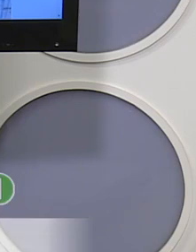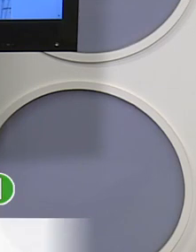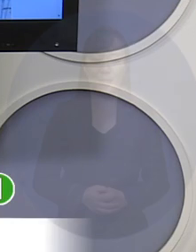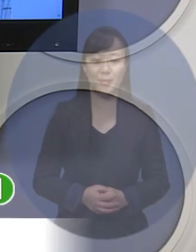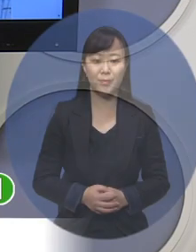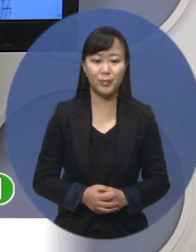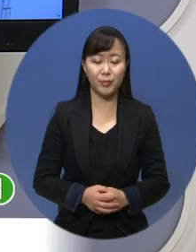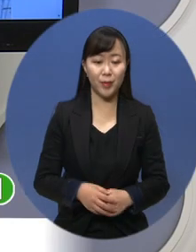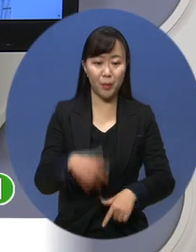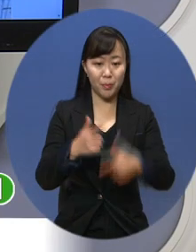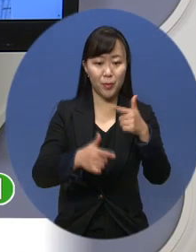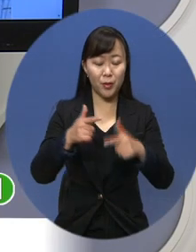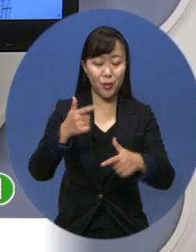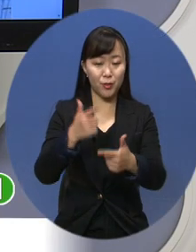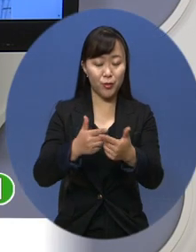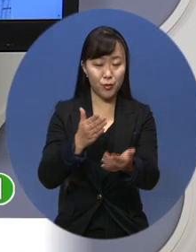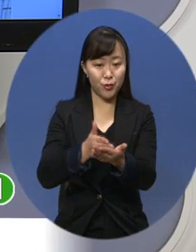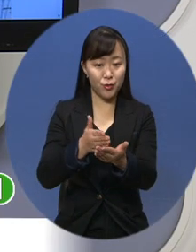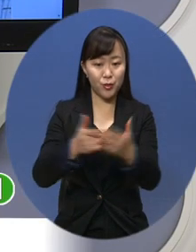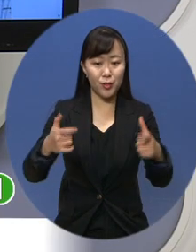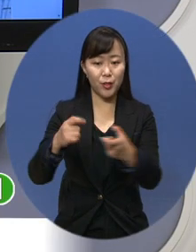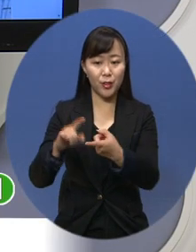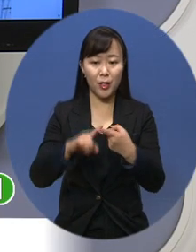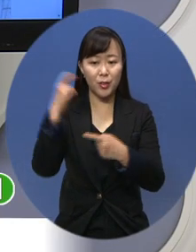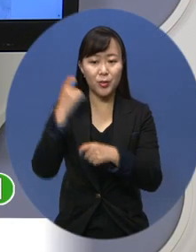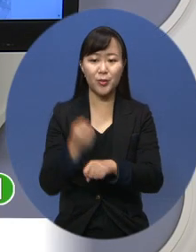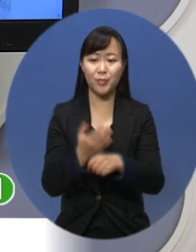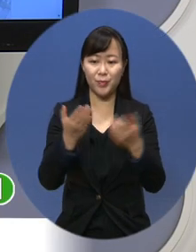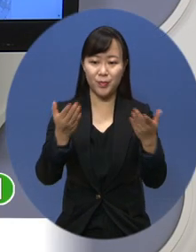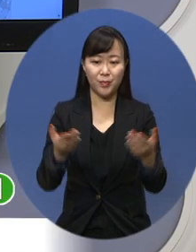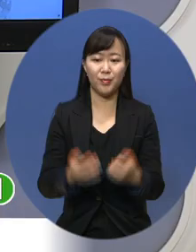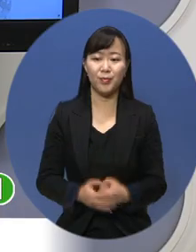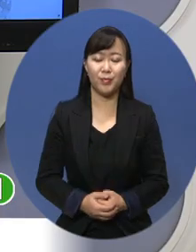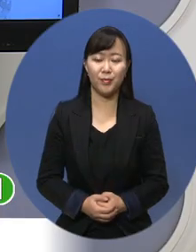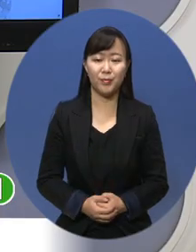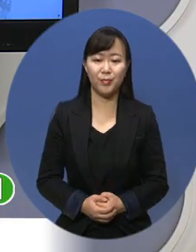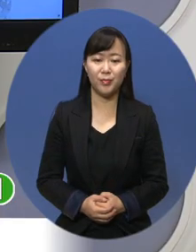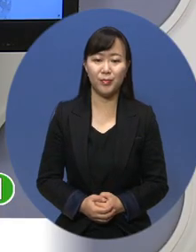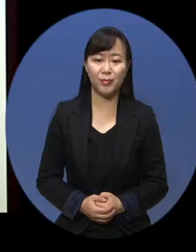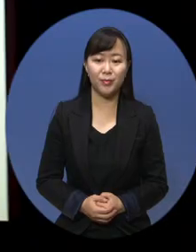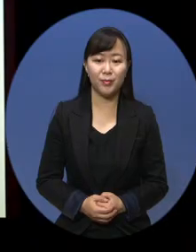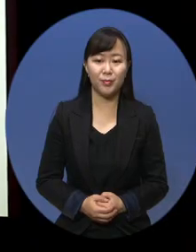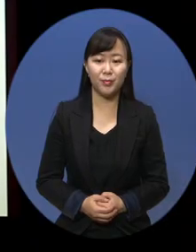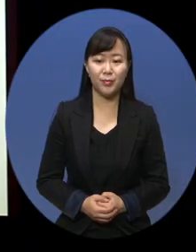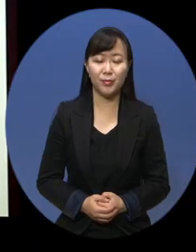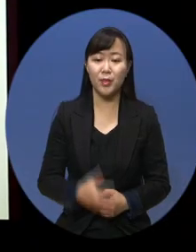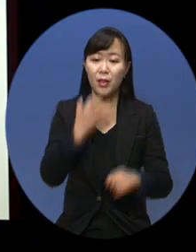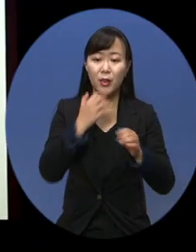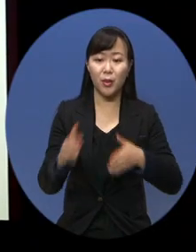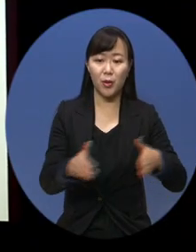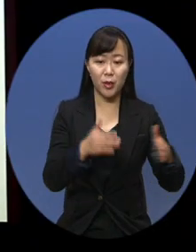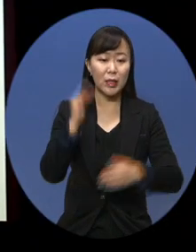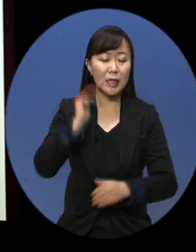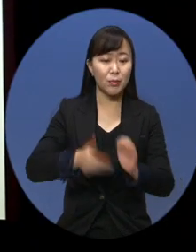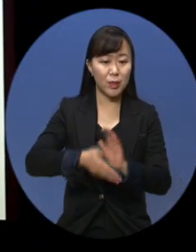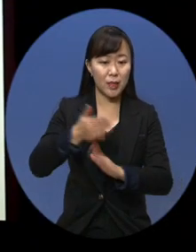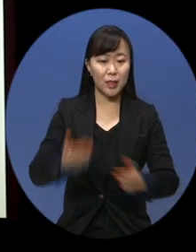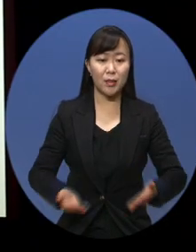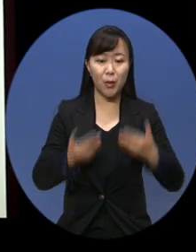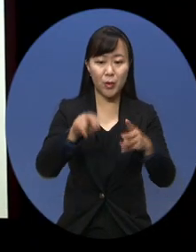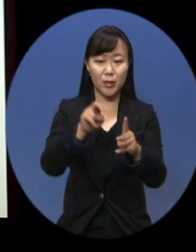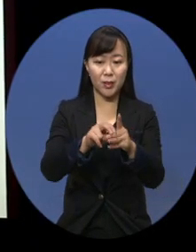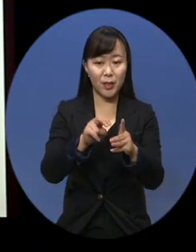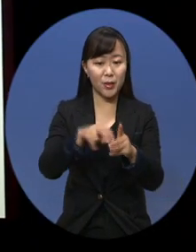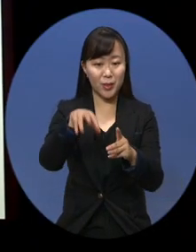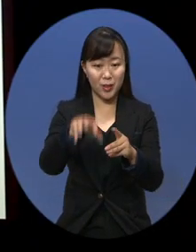12월 3일 목요일 맘 말한 유씨는 지역 네트워크 소식으로 함께 합니다 경기도 의정부시 자원봉사